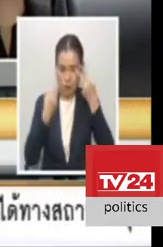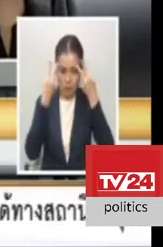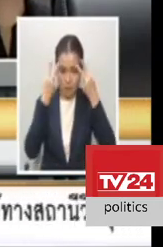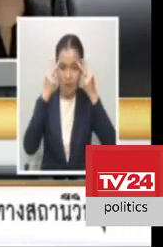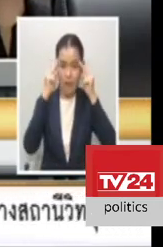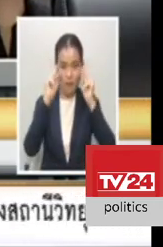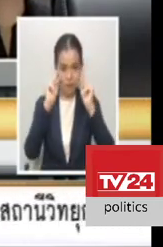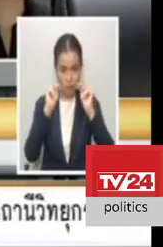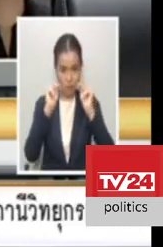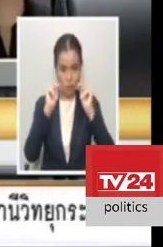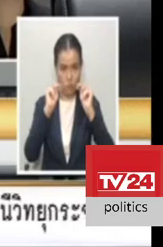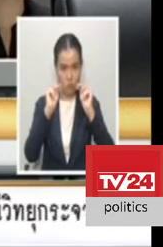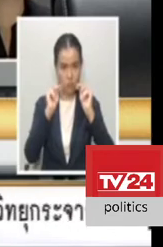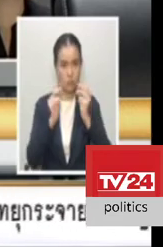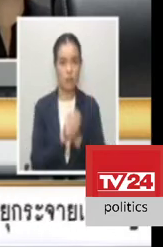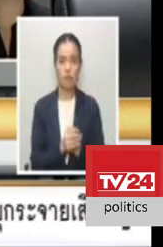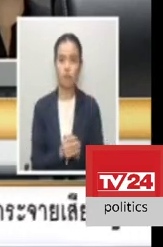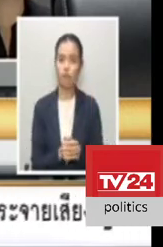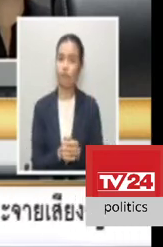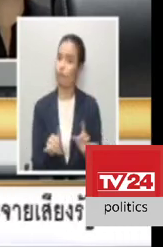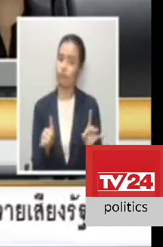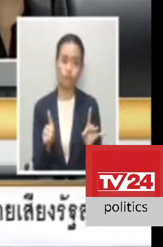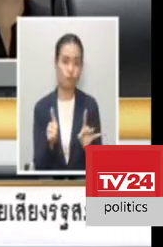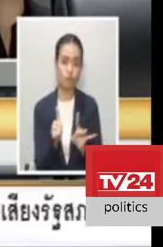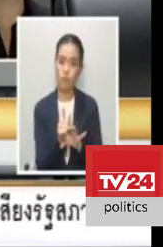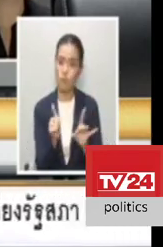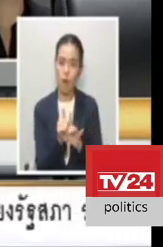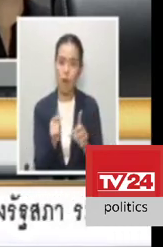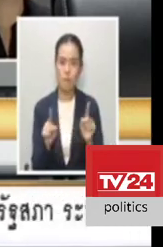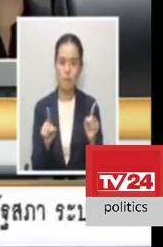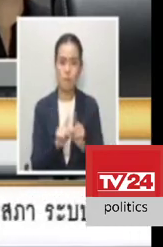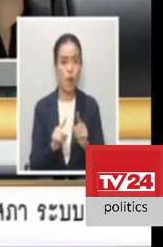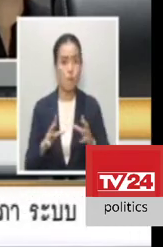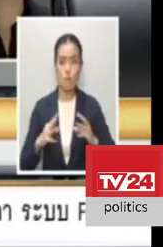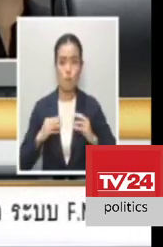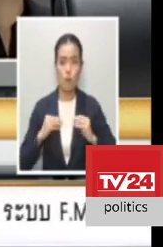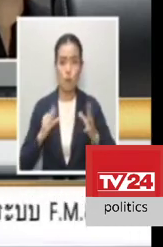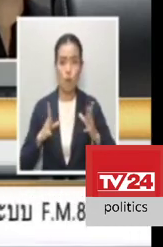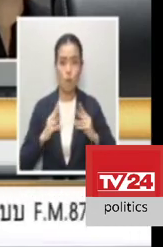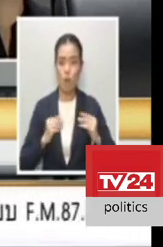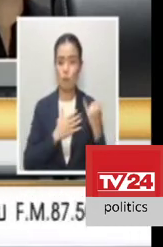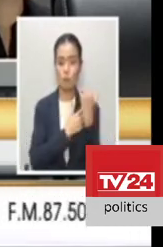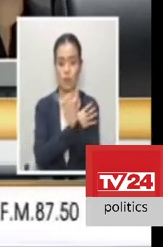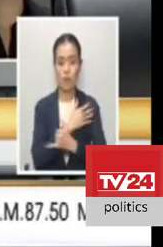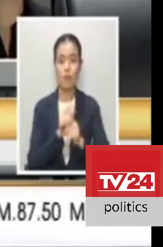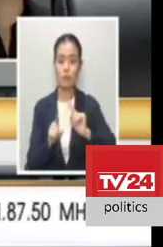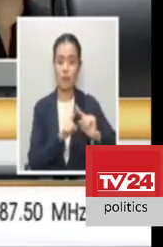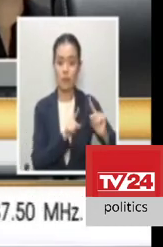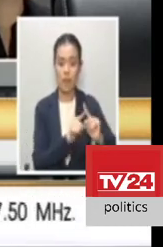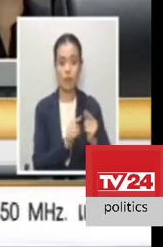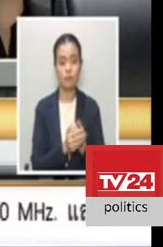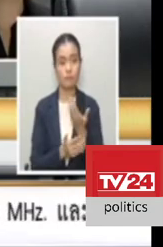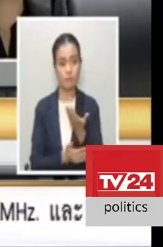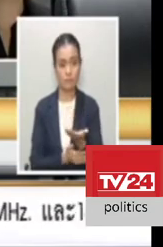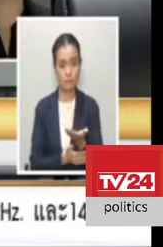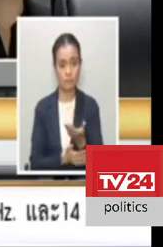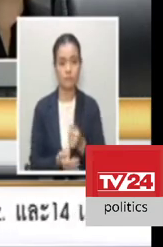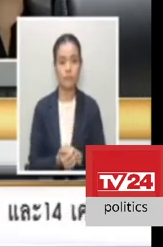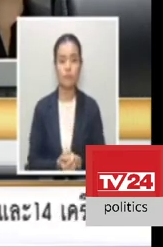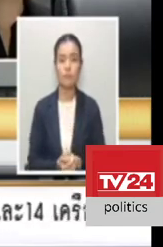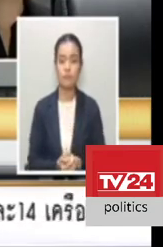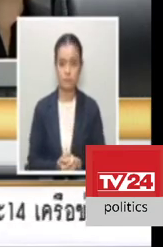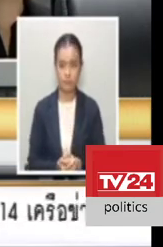มนตรีไม่มีศักยภาพและก็ไม่ได้รับการยอมรับในเวทีระหว่างประเทศท่านประธานที่เคารพคะนอกจ